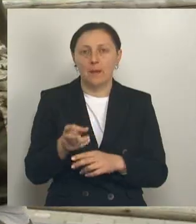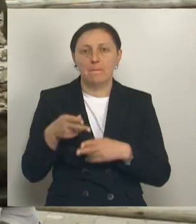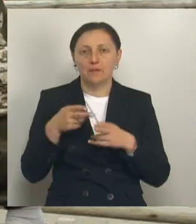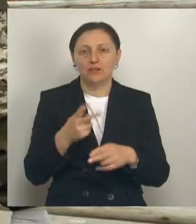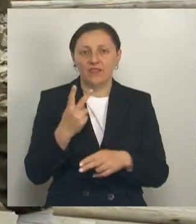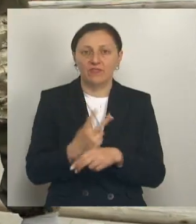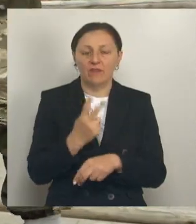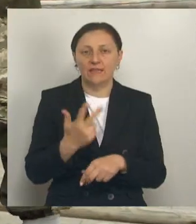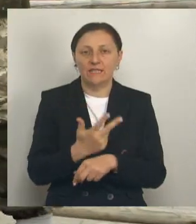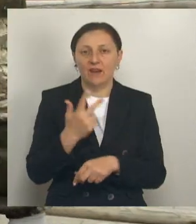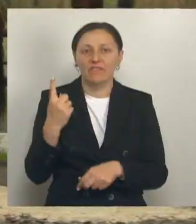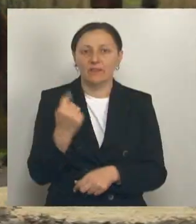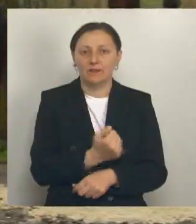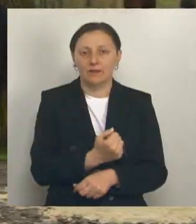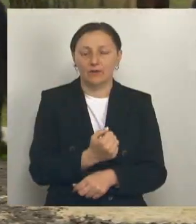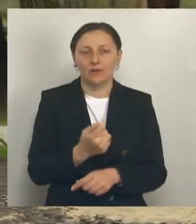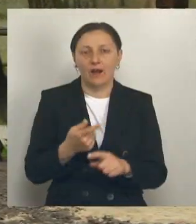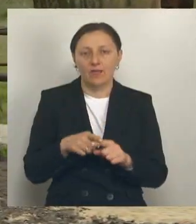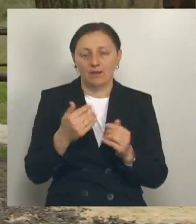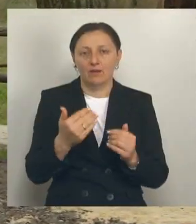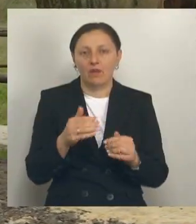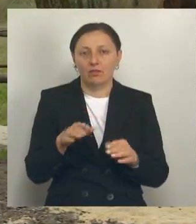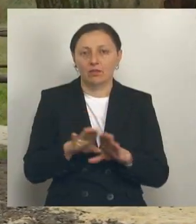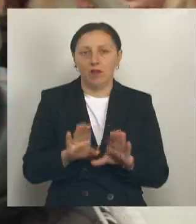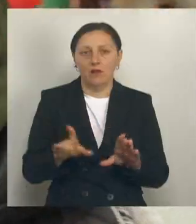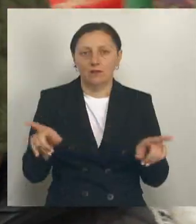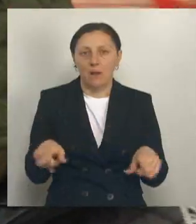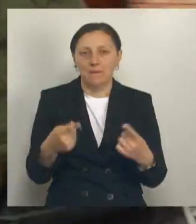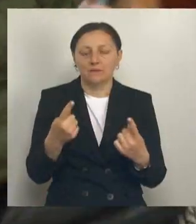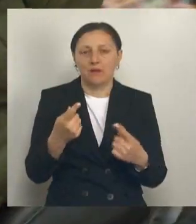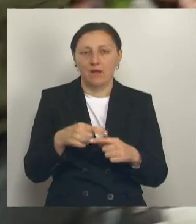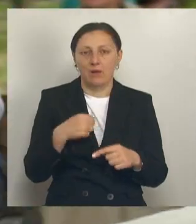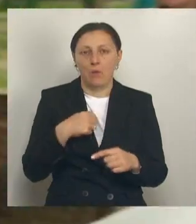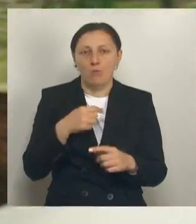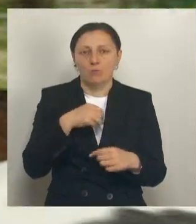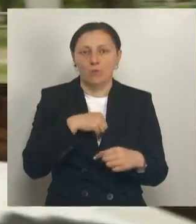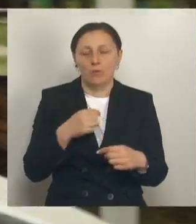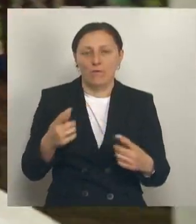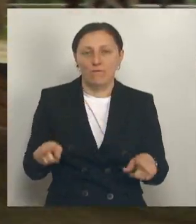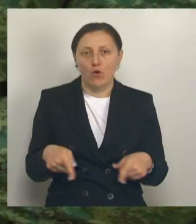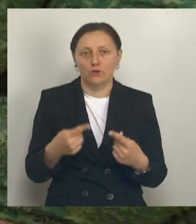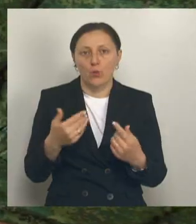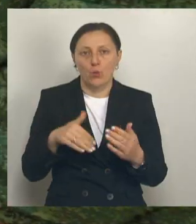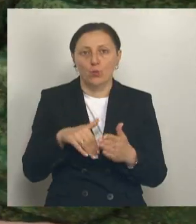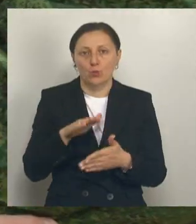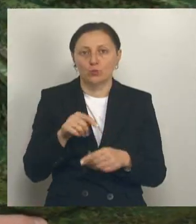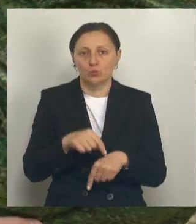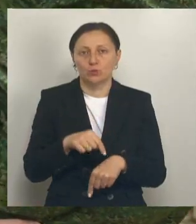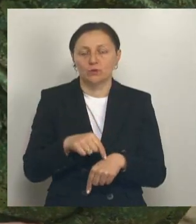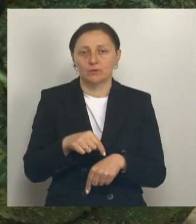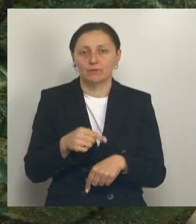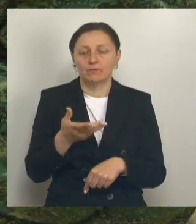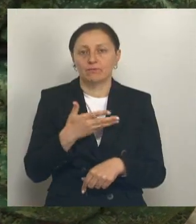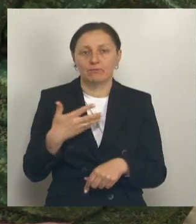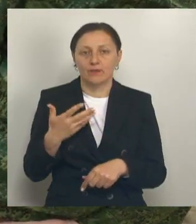два-три раза в неделю для них это также часть реабилитации положительные изменения уже чувствуются говорит Мама мы